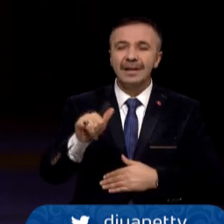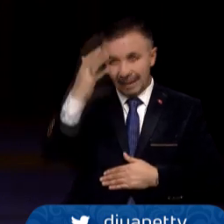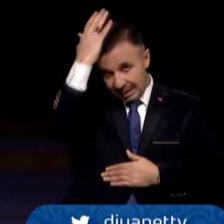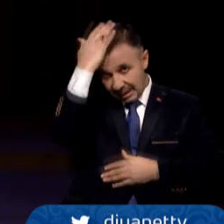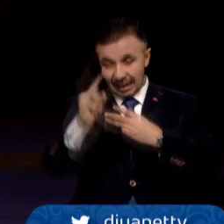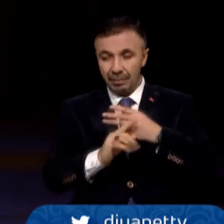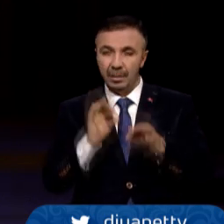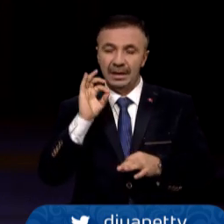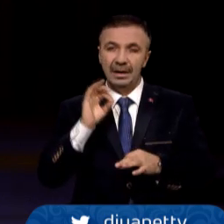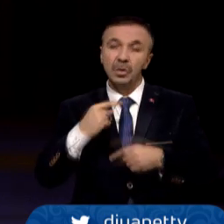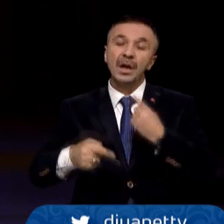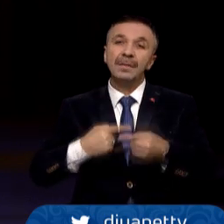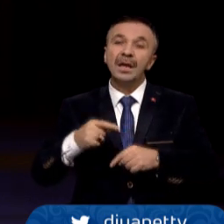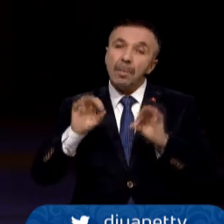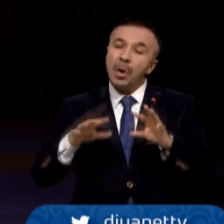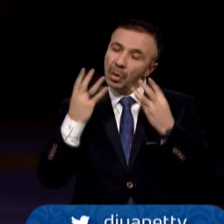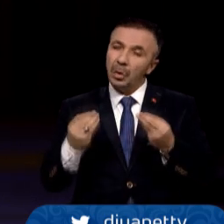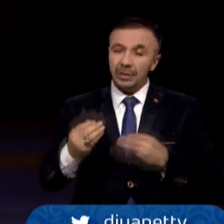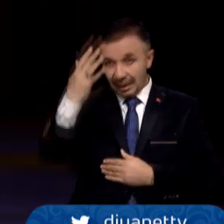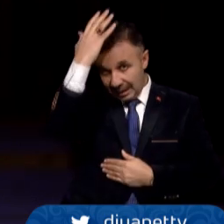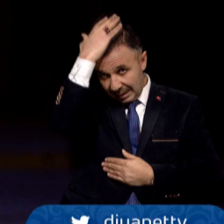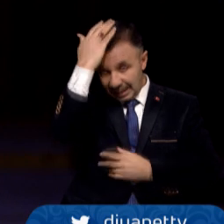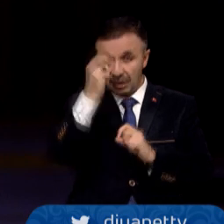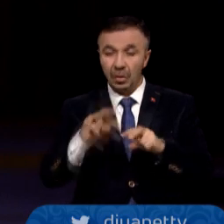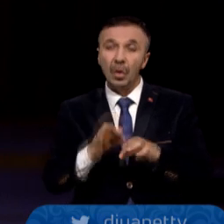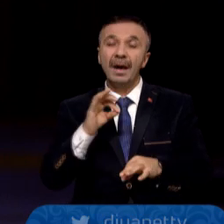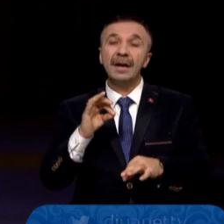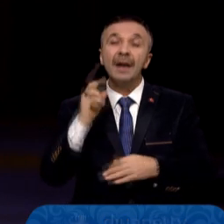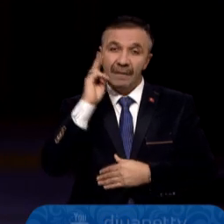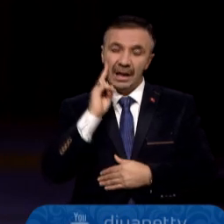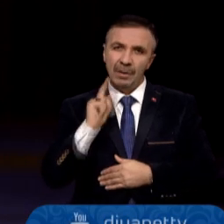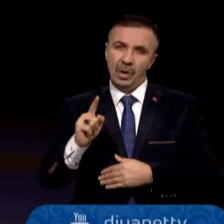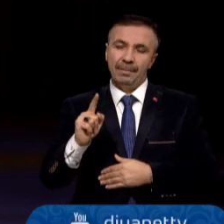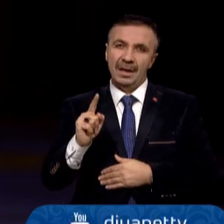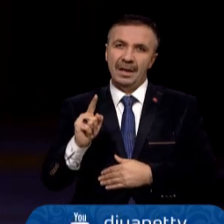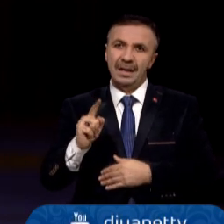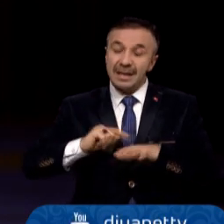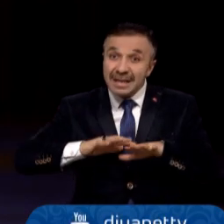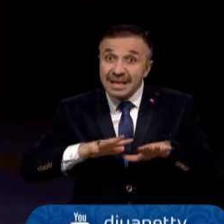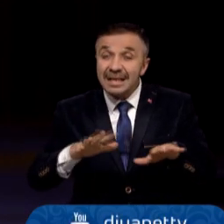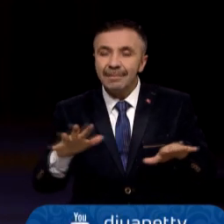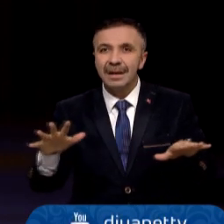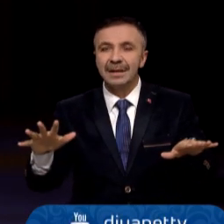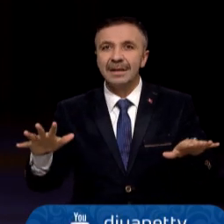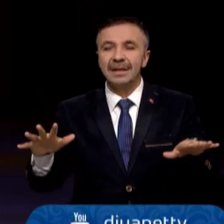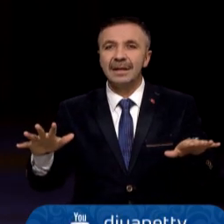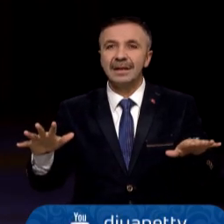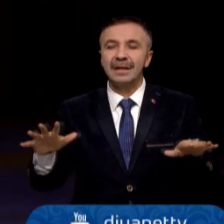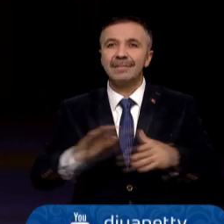Red Ebubekir efendimiz zamanında da bu böyle oldu Hazreti Ömer efendimiz buna bir şekil